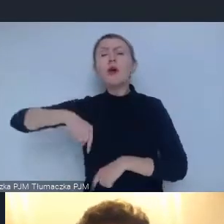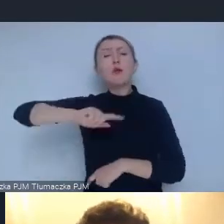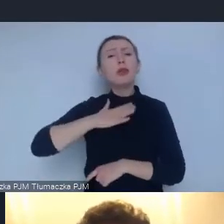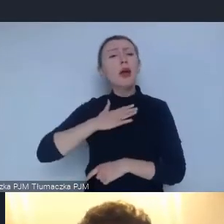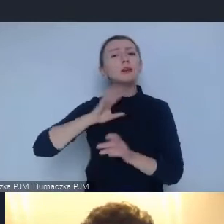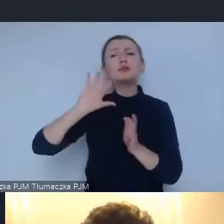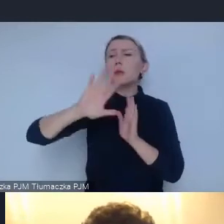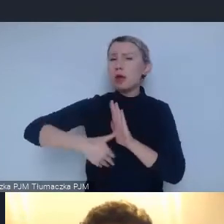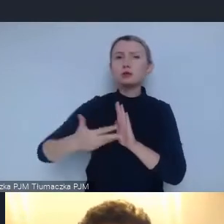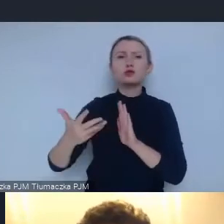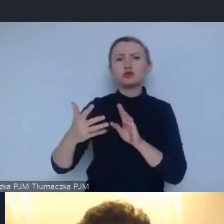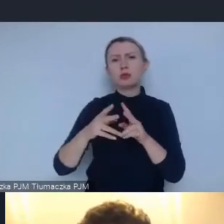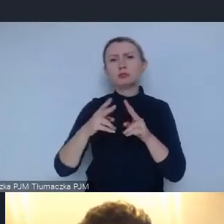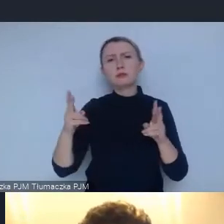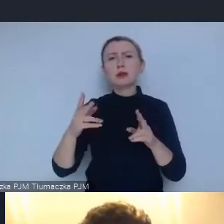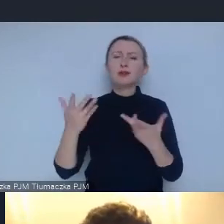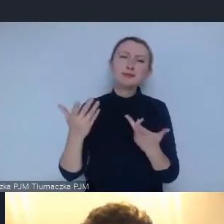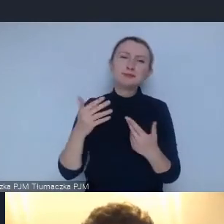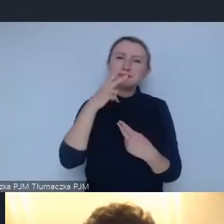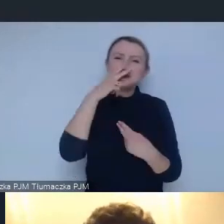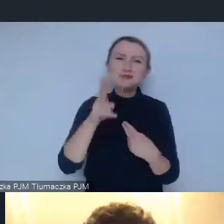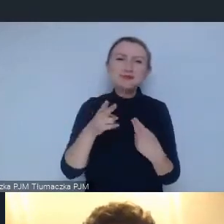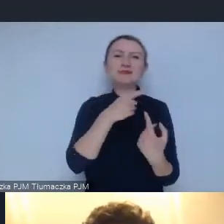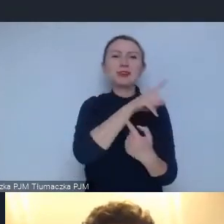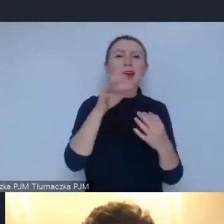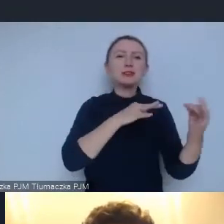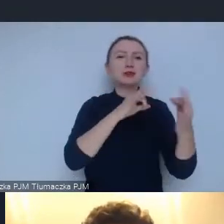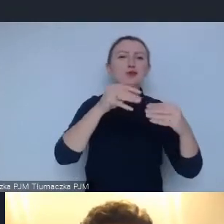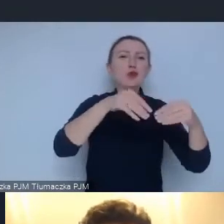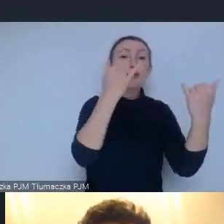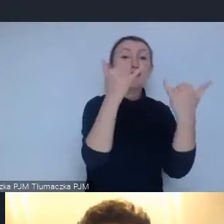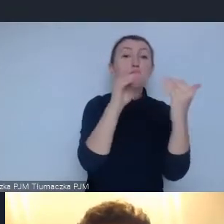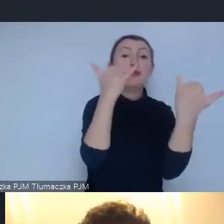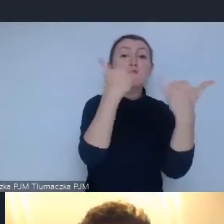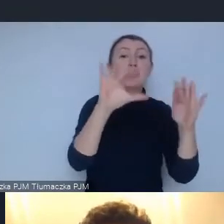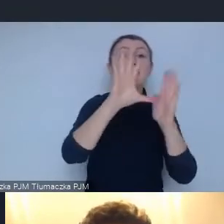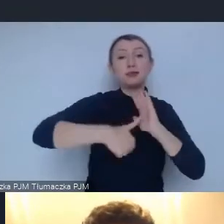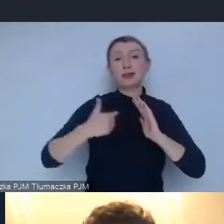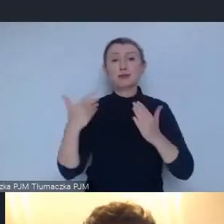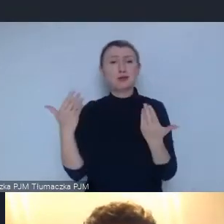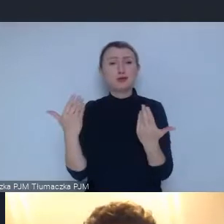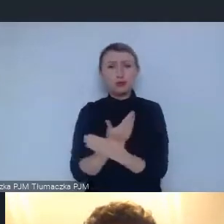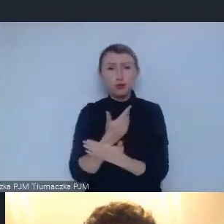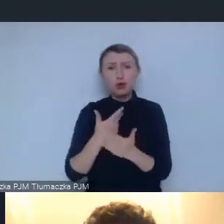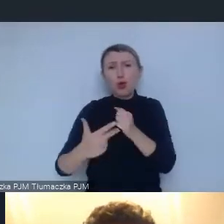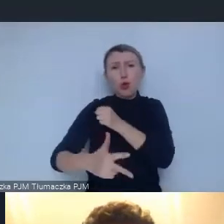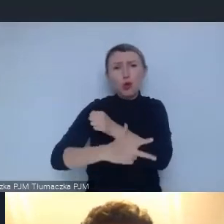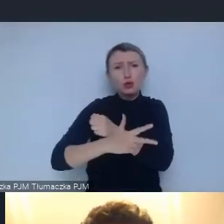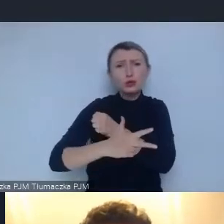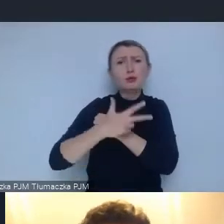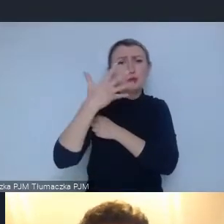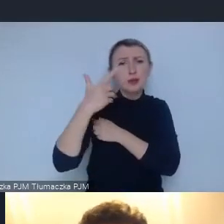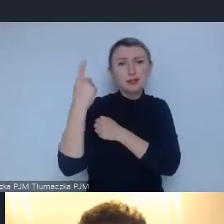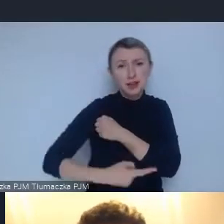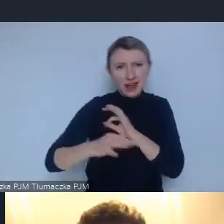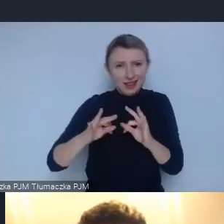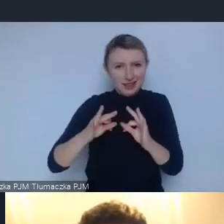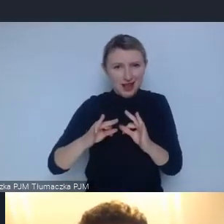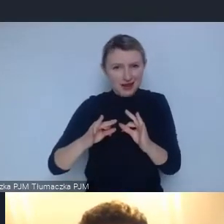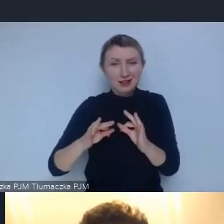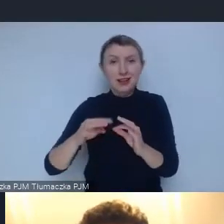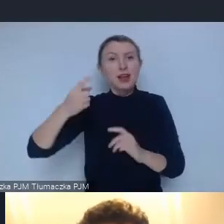wieku dziecięcym, patrząc na historię innych miast, to jest 85 lat w tym roku i